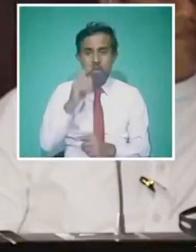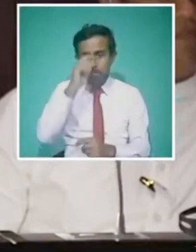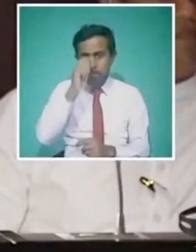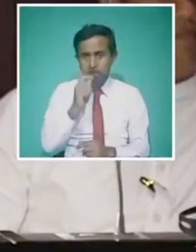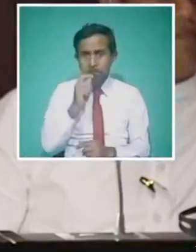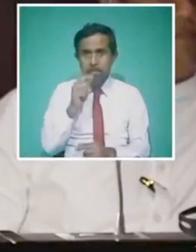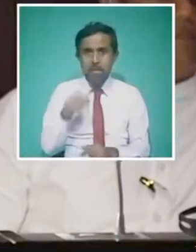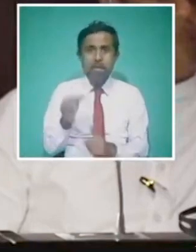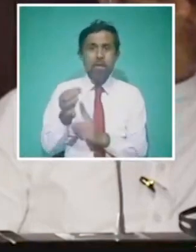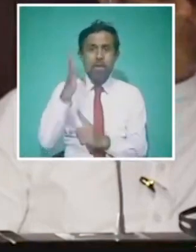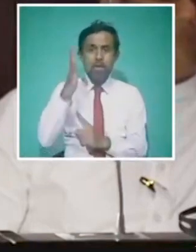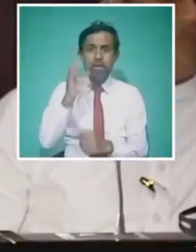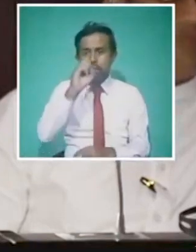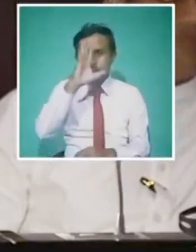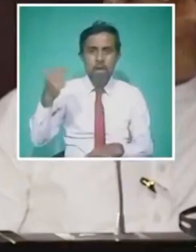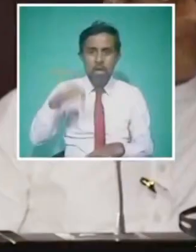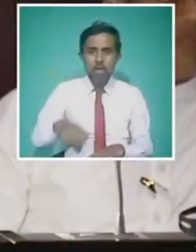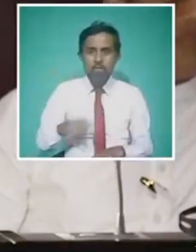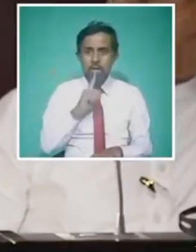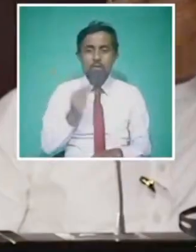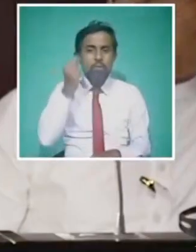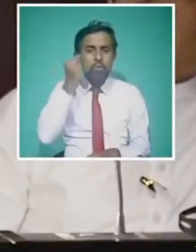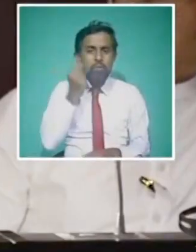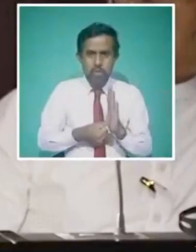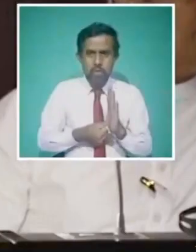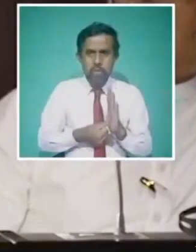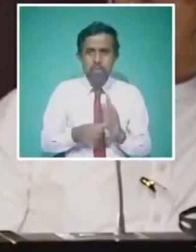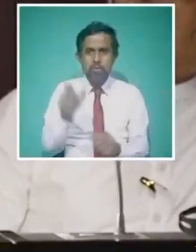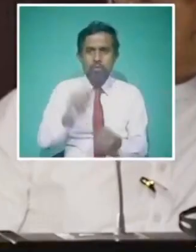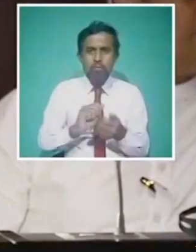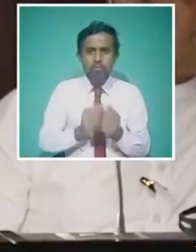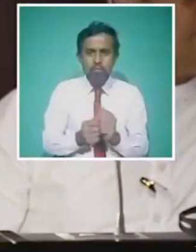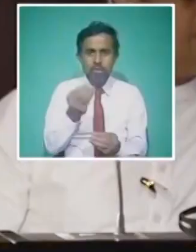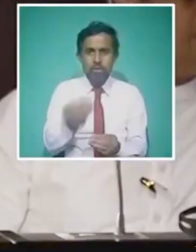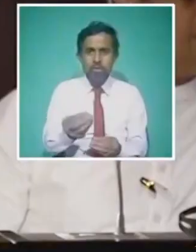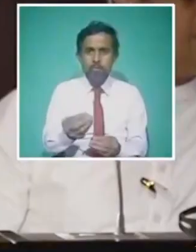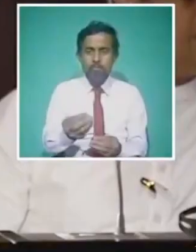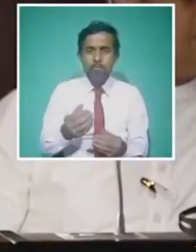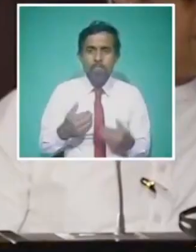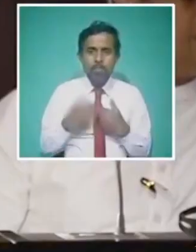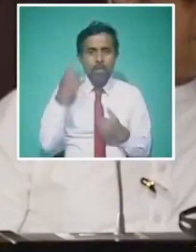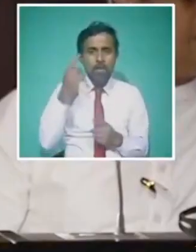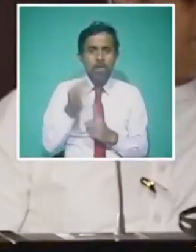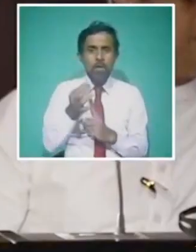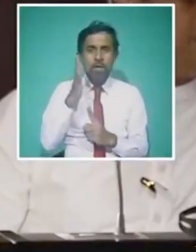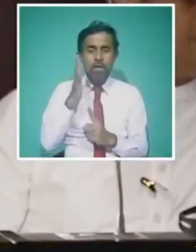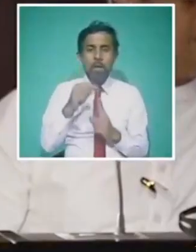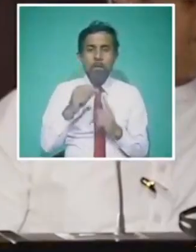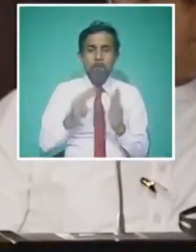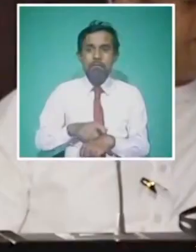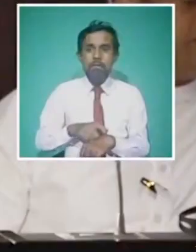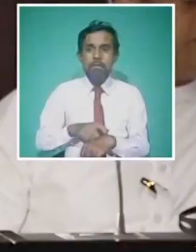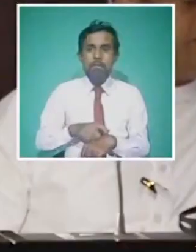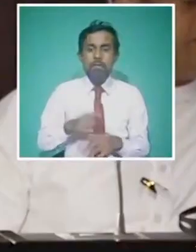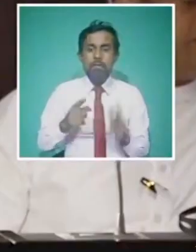දැන් ජනාධිපතිතුමා උදේ වරුවේ ඇවිල්ලා කිව්වා ශස්ත්‍ර පනත පිළිබඳව සංශෝධනවල් ගේනවායි කියලා. අපි දන්නවා ජනාධිපතිතුමා අගමැති වෙලා ඉන්න